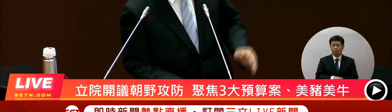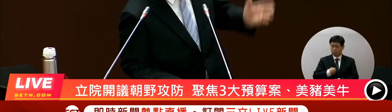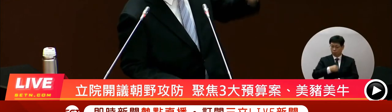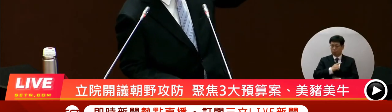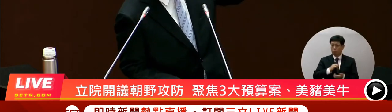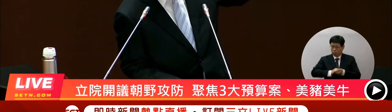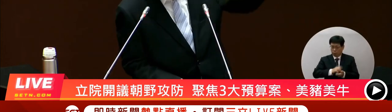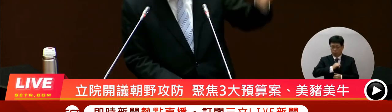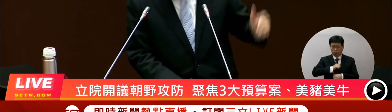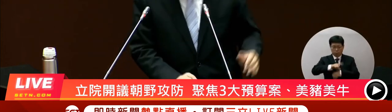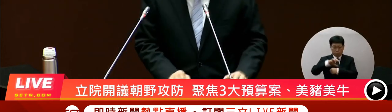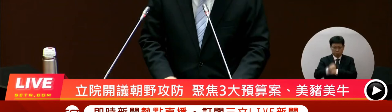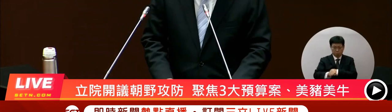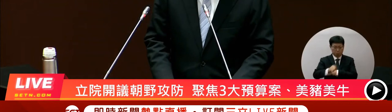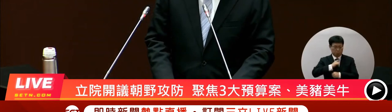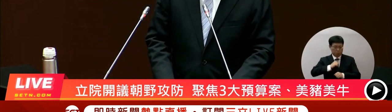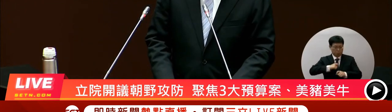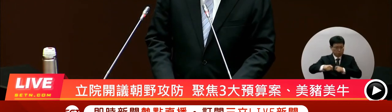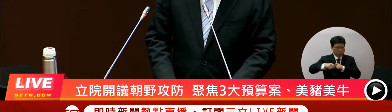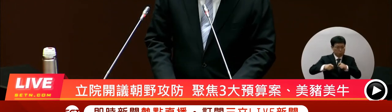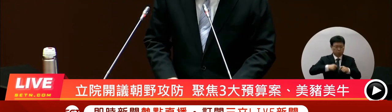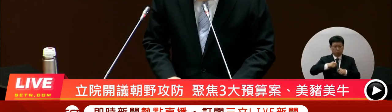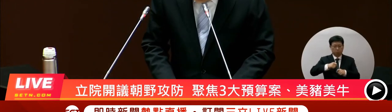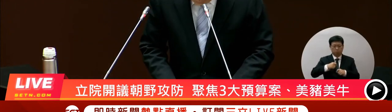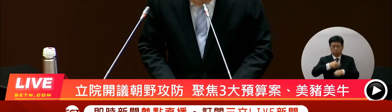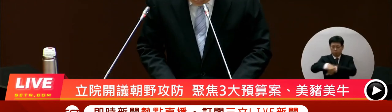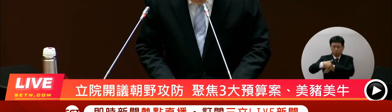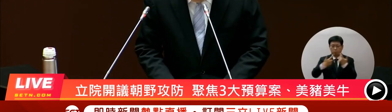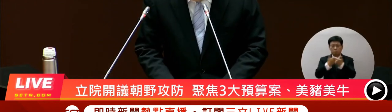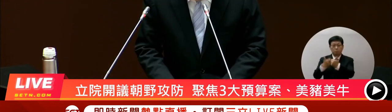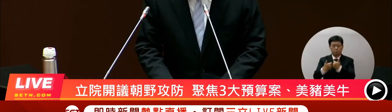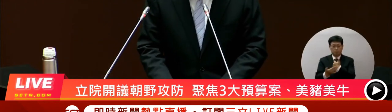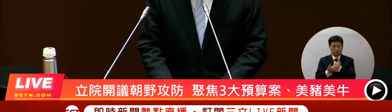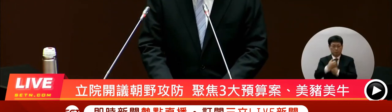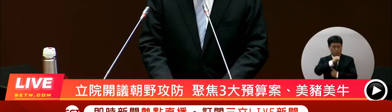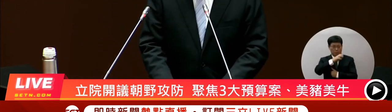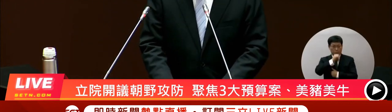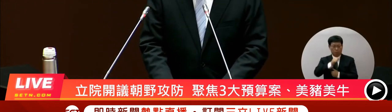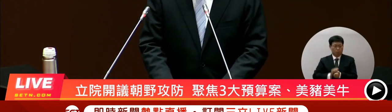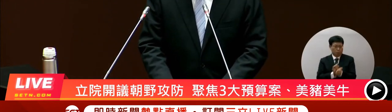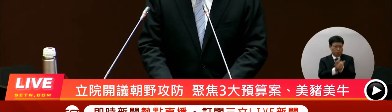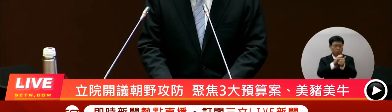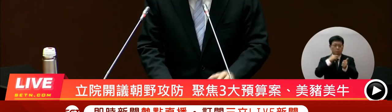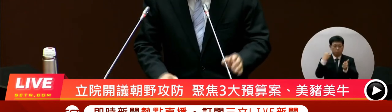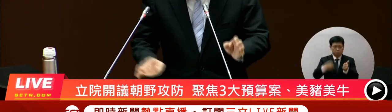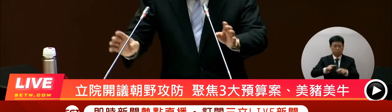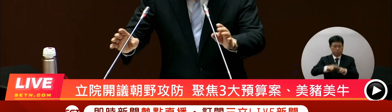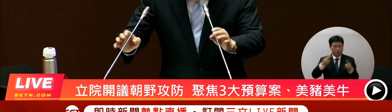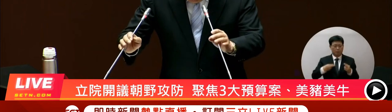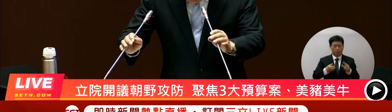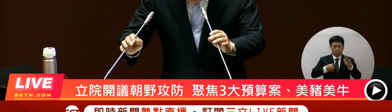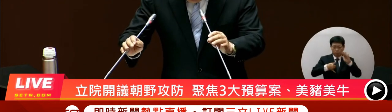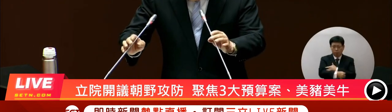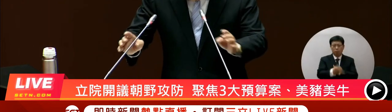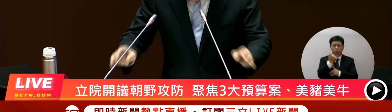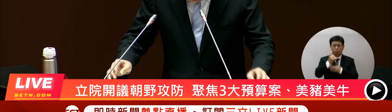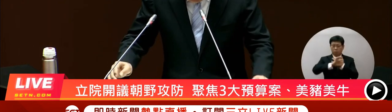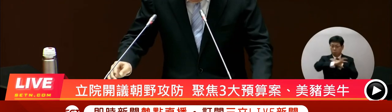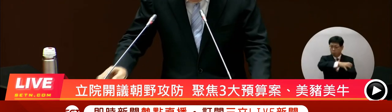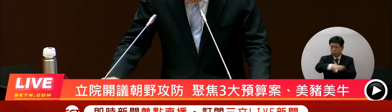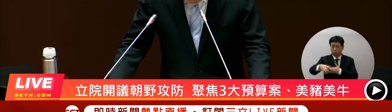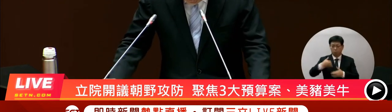须掌握战略的机运，为台湾推开障碍，打开活路，走向